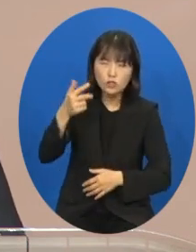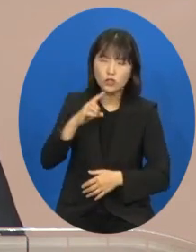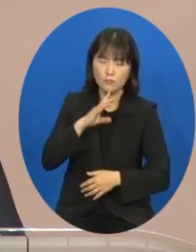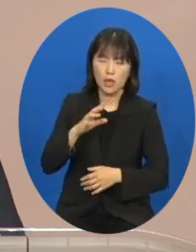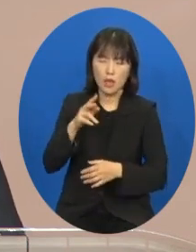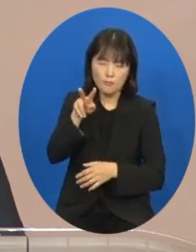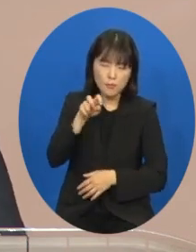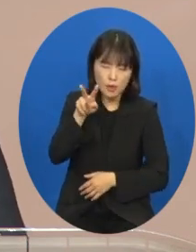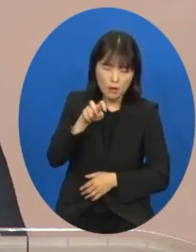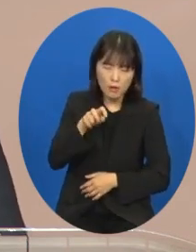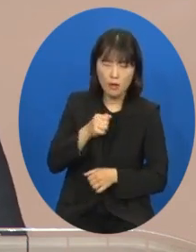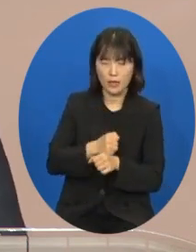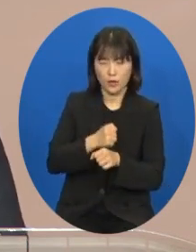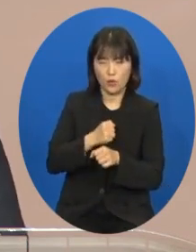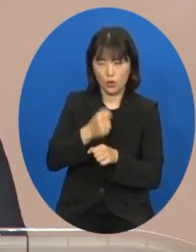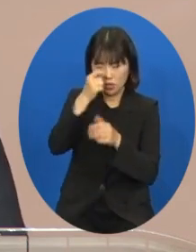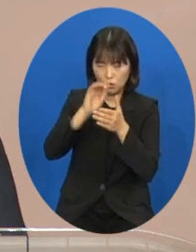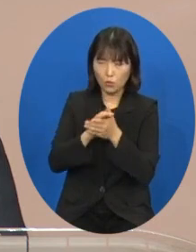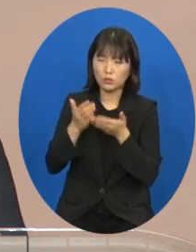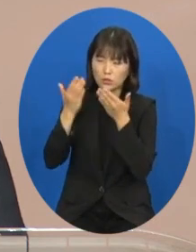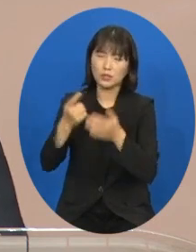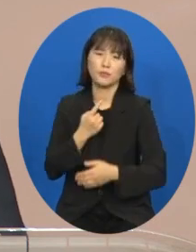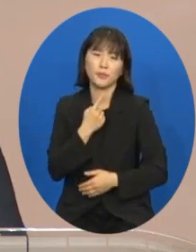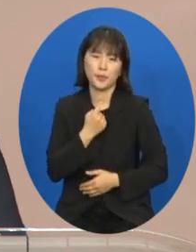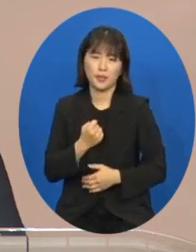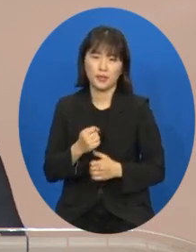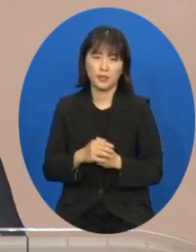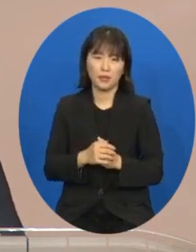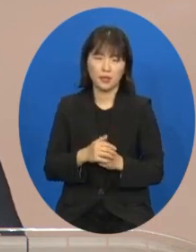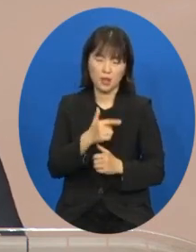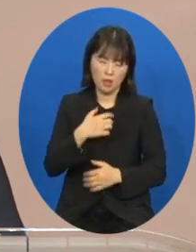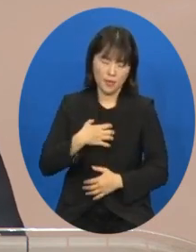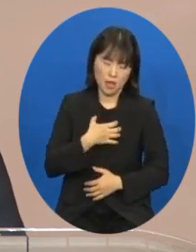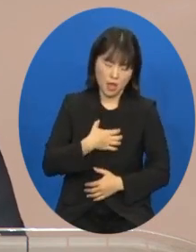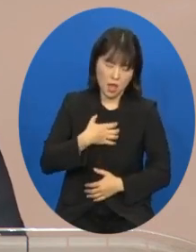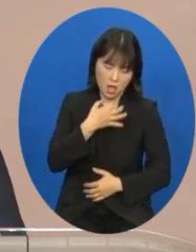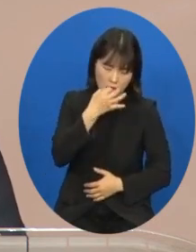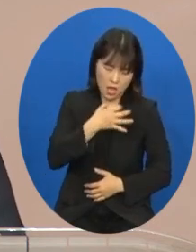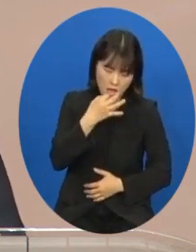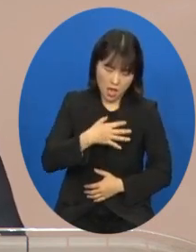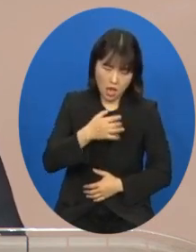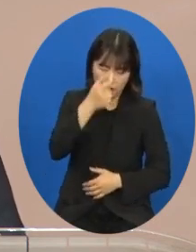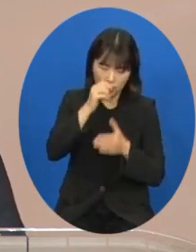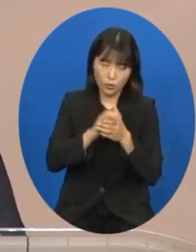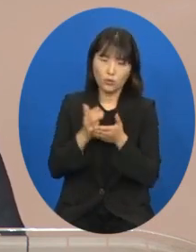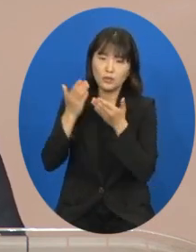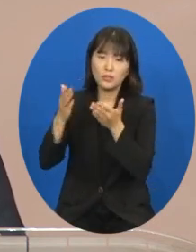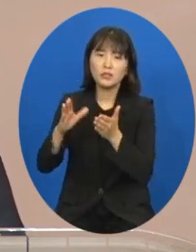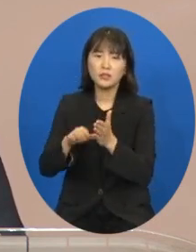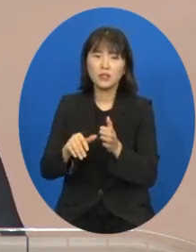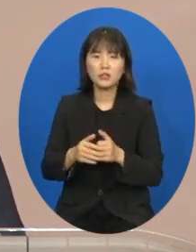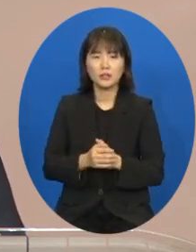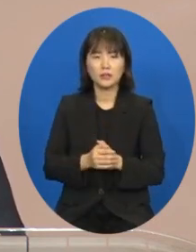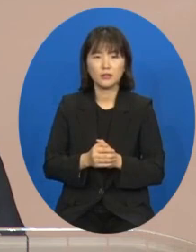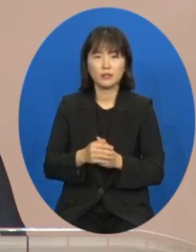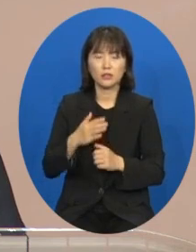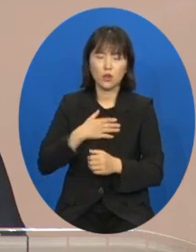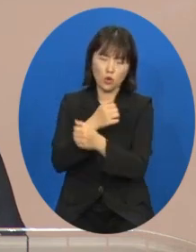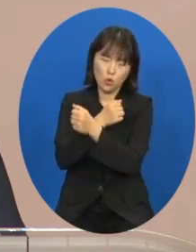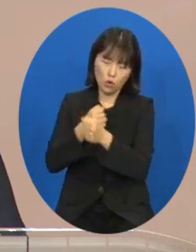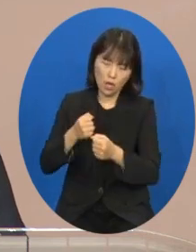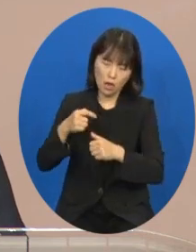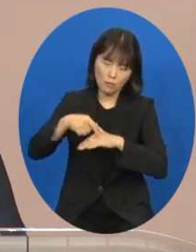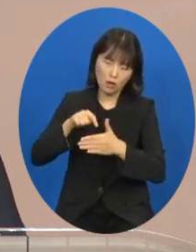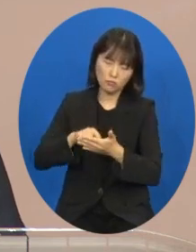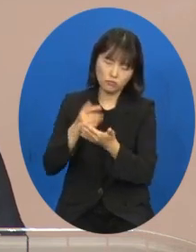미워할게요, 이렇게 기도한 적도 있었습니다. 너무 괴롭고 힘들어 기도할 때 저에게 용서할 수 있는